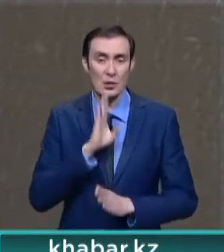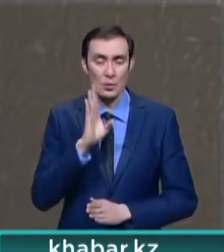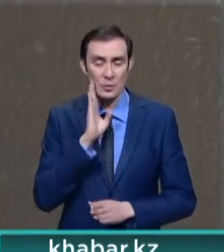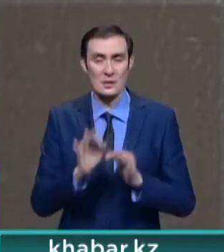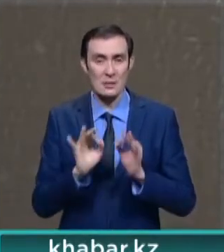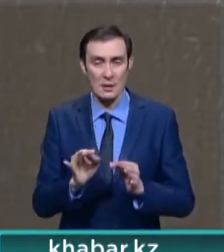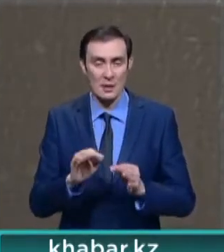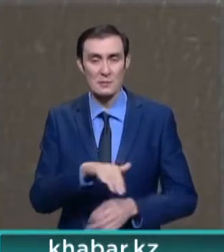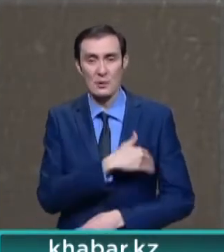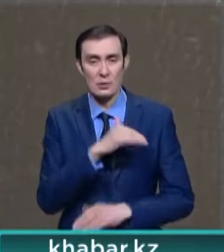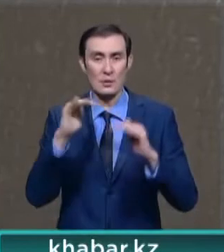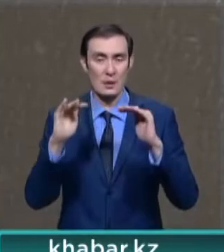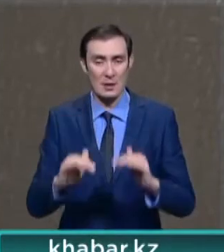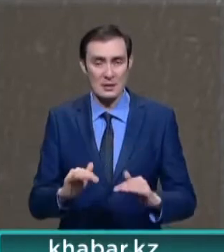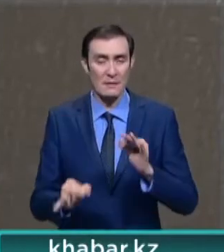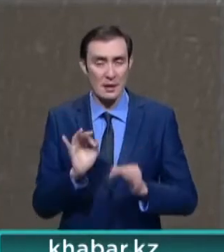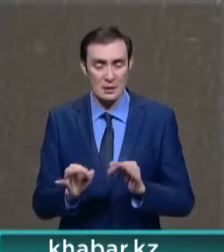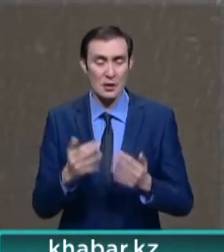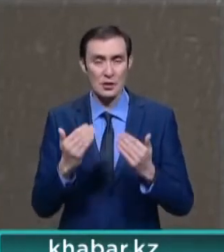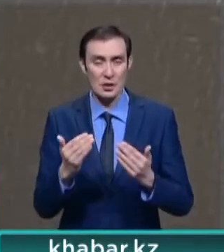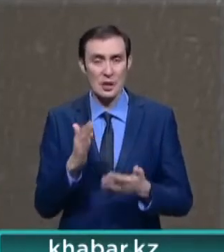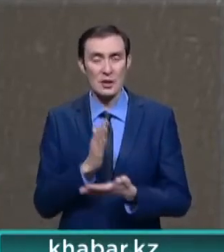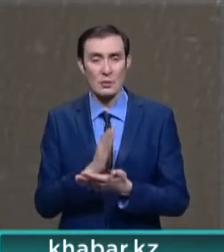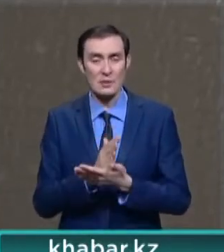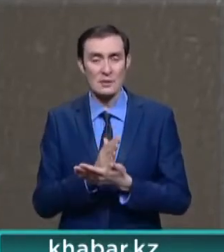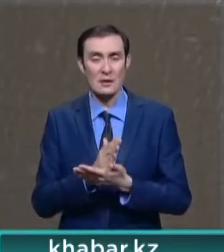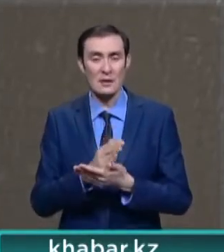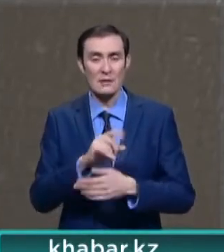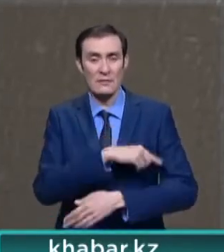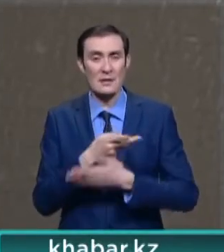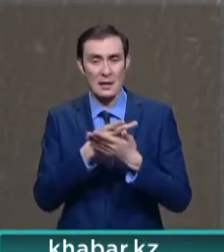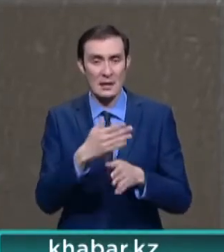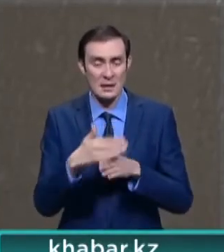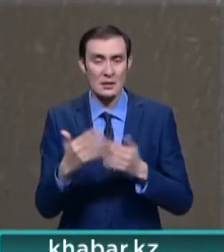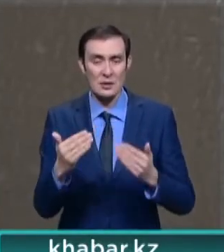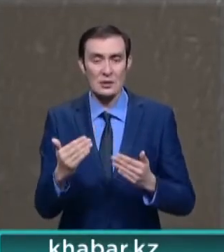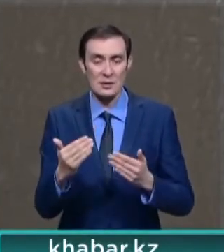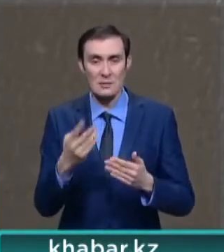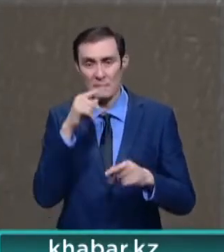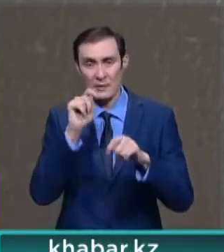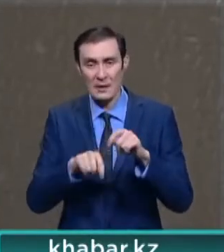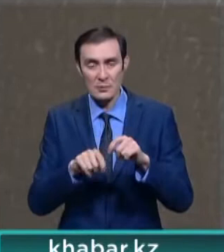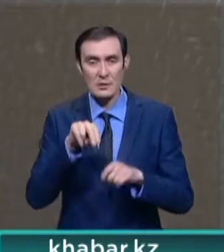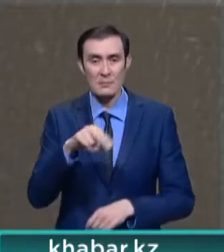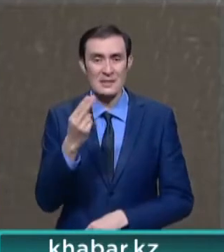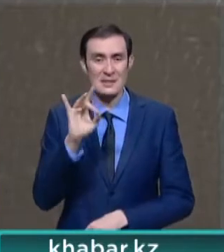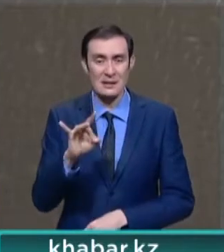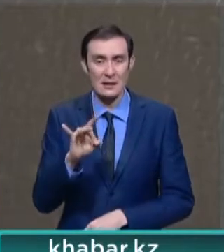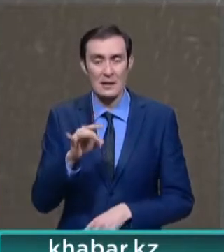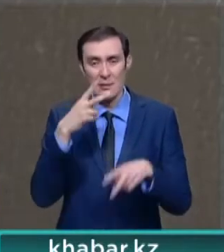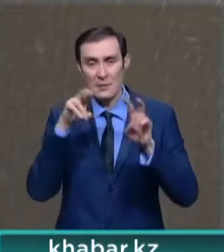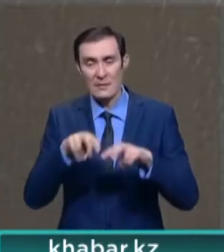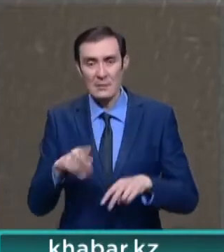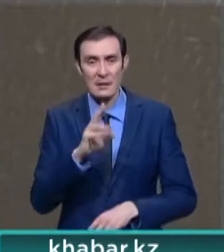стабильное. Температура нормализовалась. Находится в карантинном отделении. Взят мазок на ПЦР на ковид.